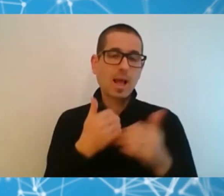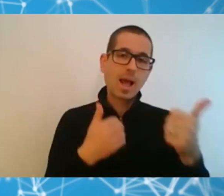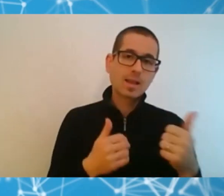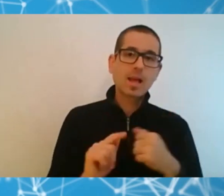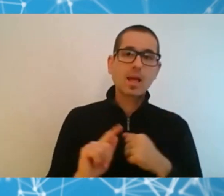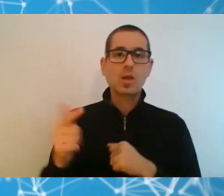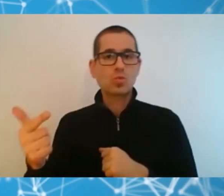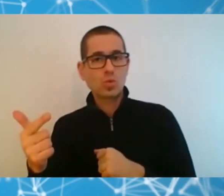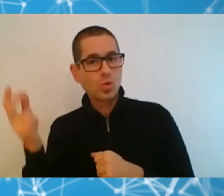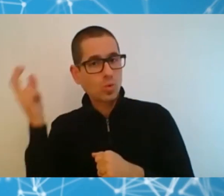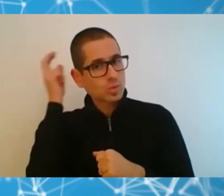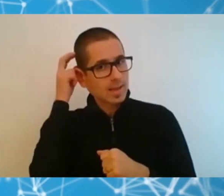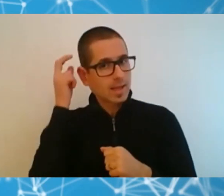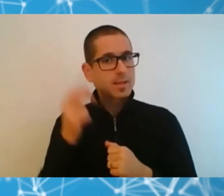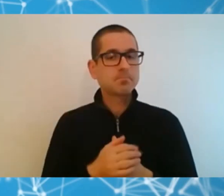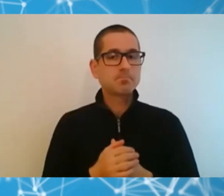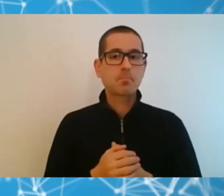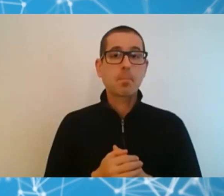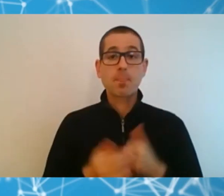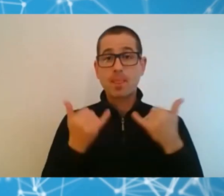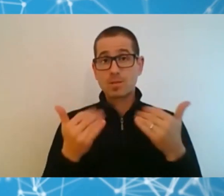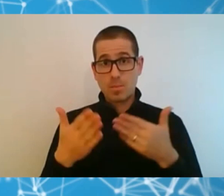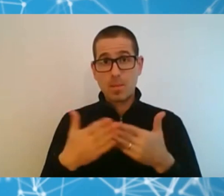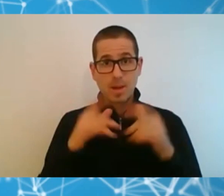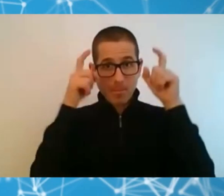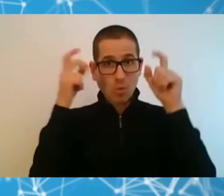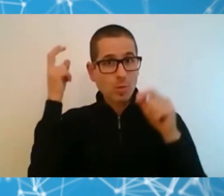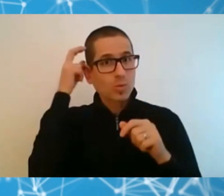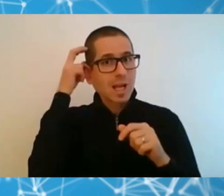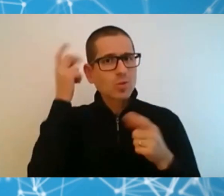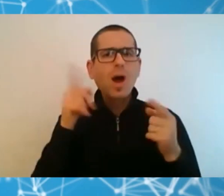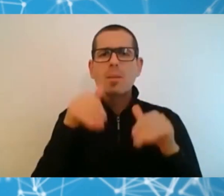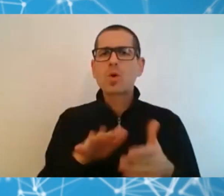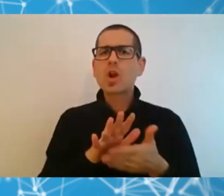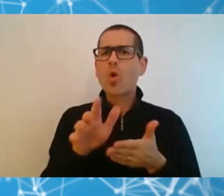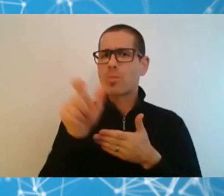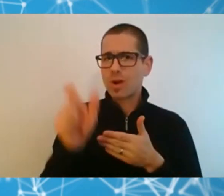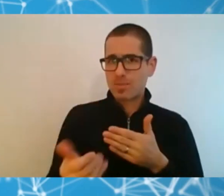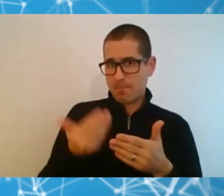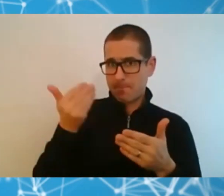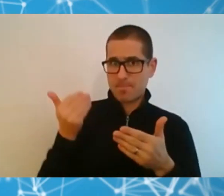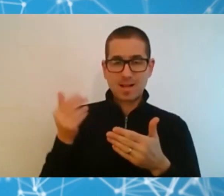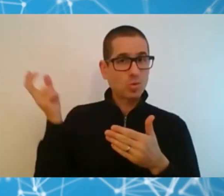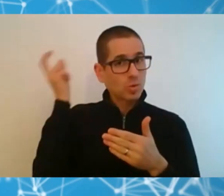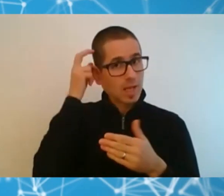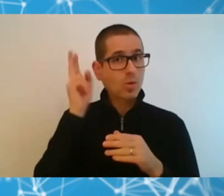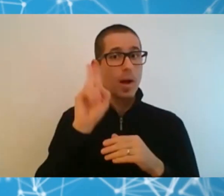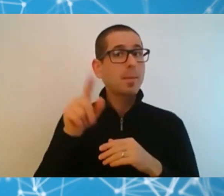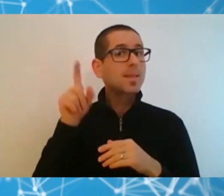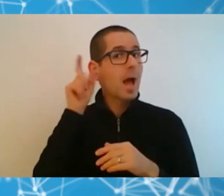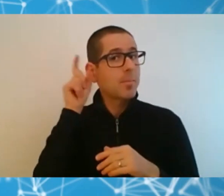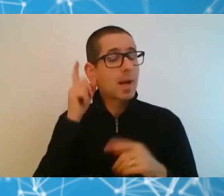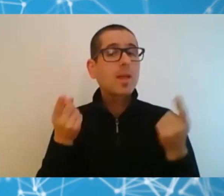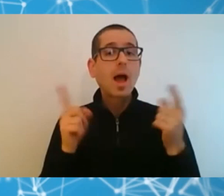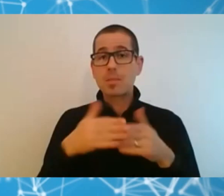vsadek. Zdaj smo pa pri polževem vsadku. Ali mora uporabnik pred polževim vsadkom imeti slušni aparat? Ali je pri